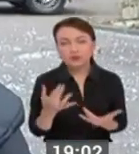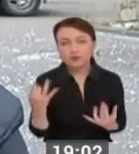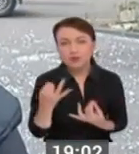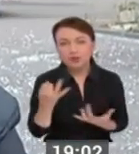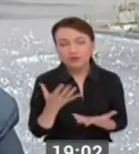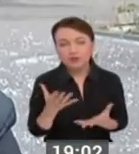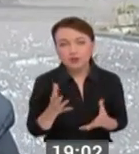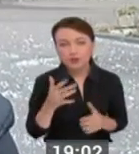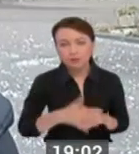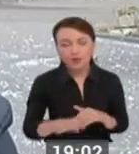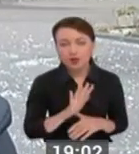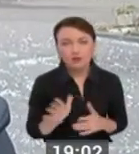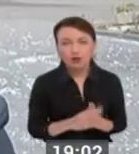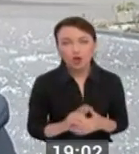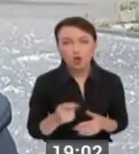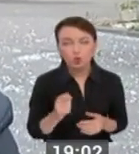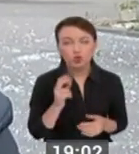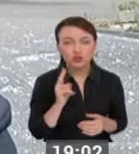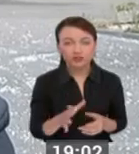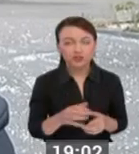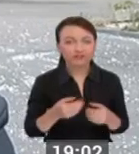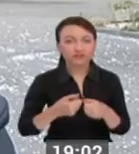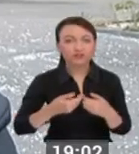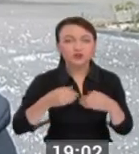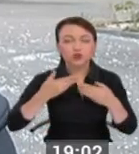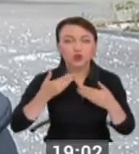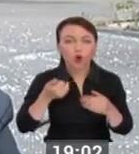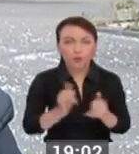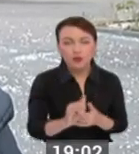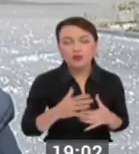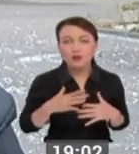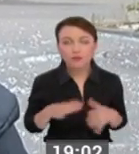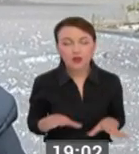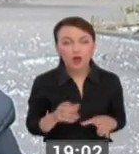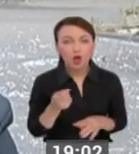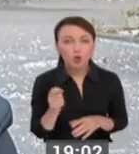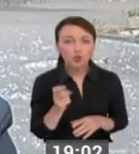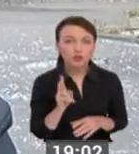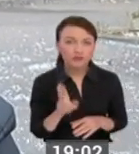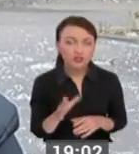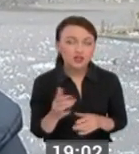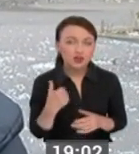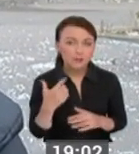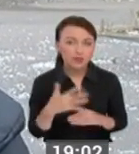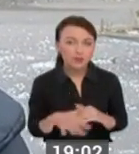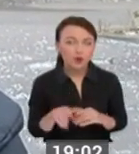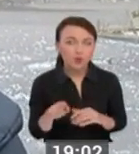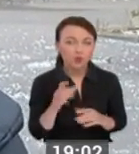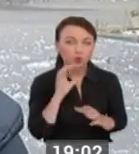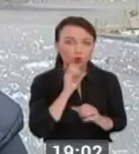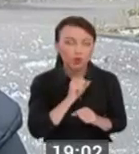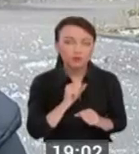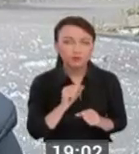понятны. Ключи от квартиры, взлома как такового не было в квартире. И ключи от квартиры, я так понимаю, что он украл